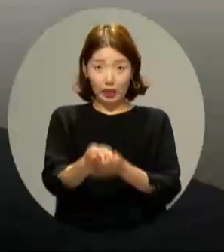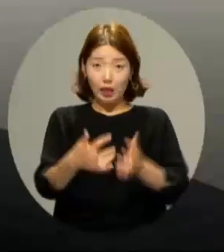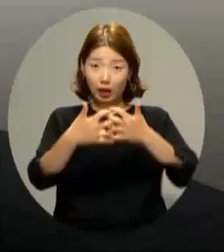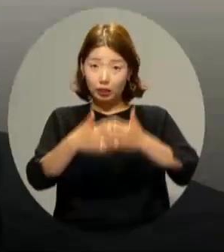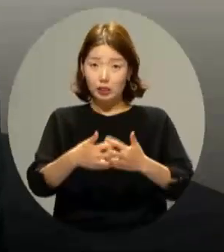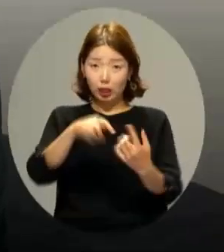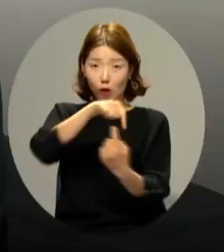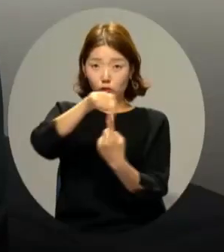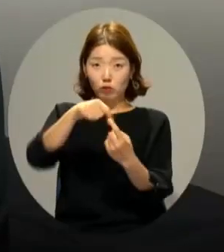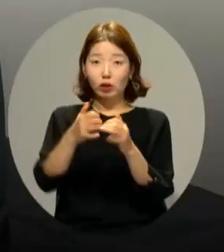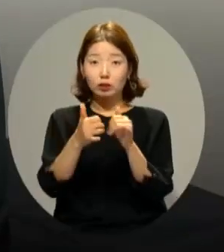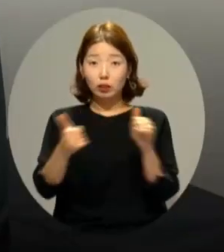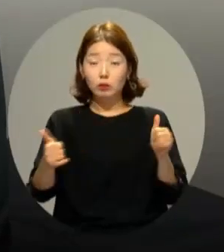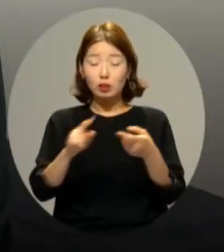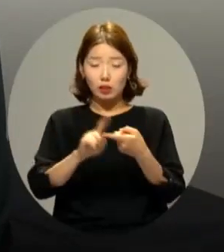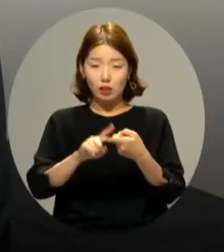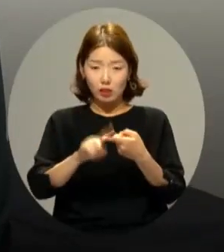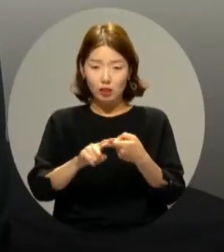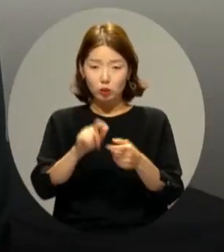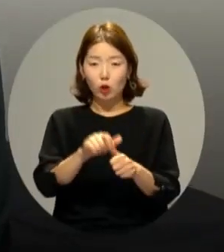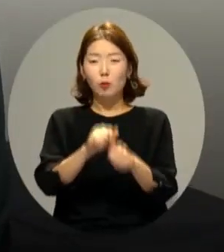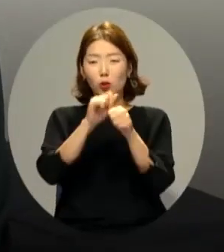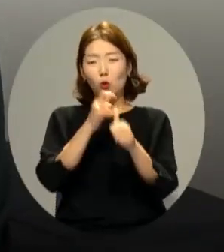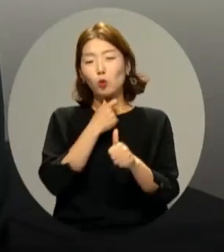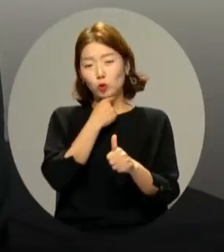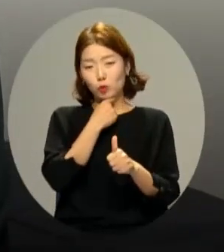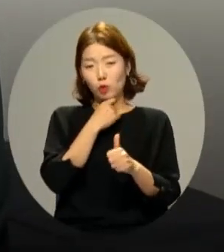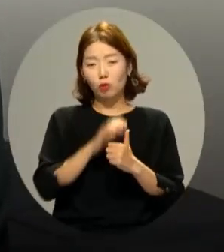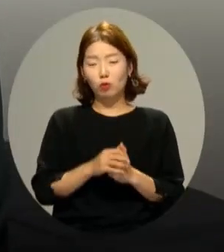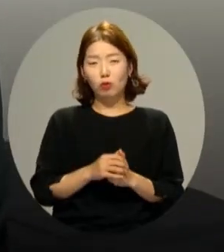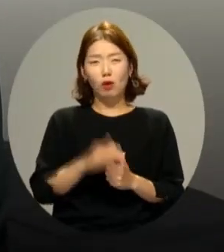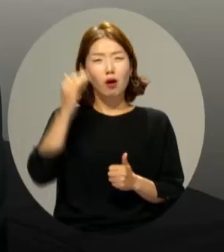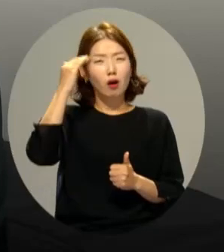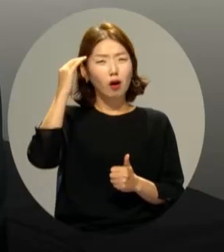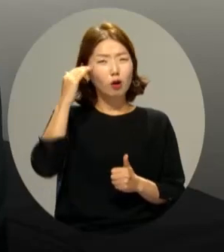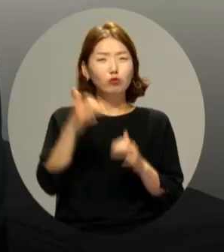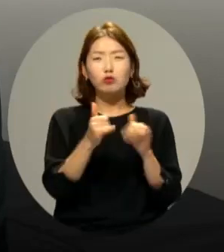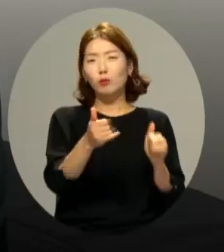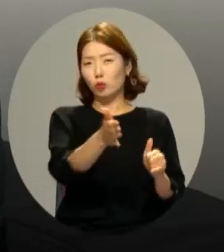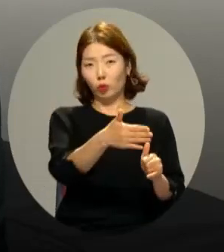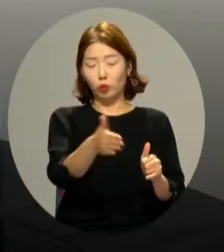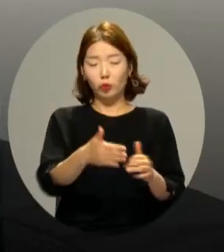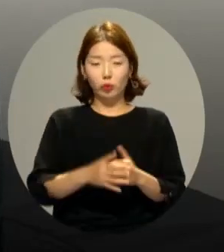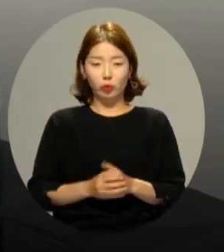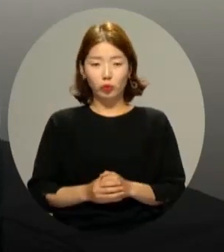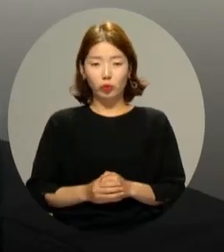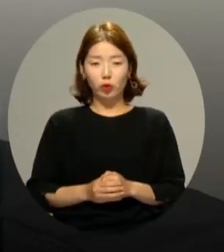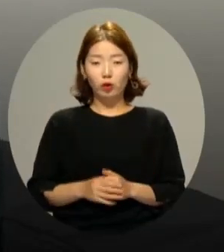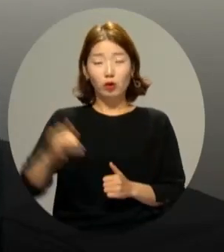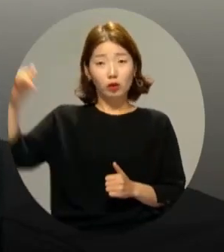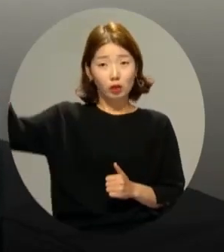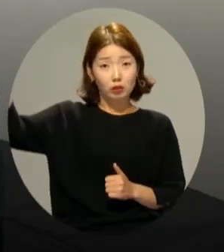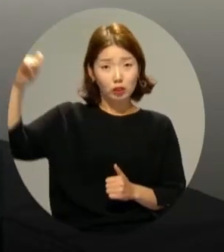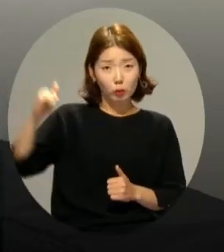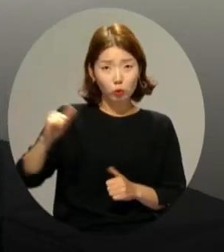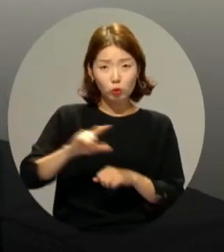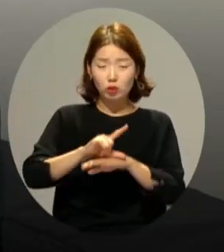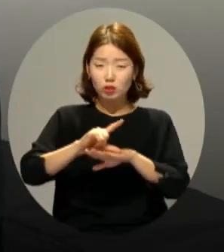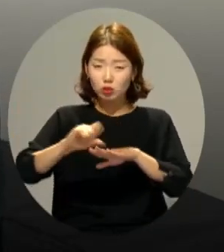기계를 움직일 수 있는 사람들을 채용하고 싶은 있는데 내국인이 첫째 없어요 외국인